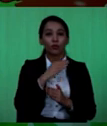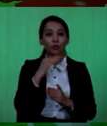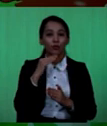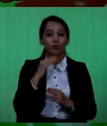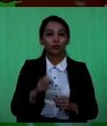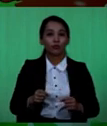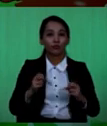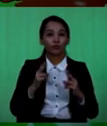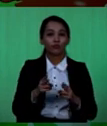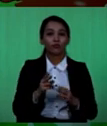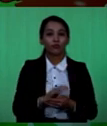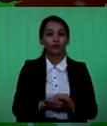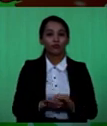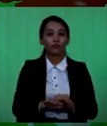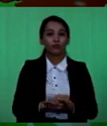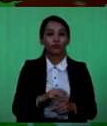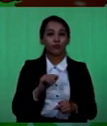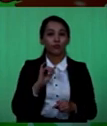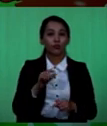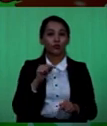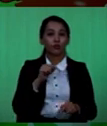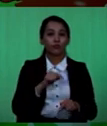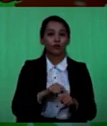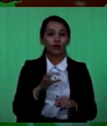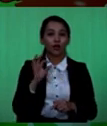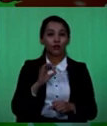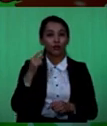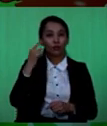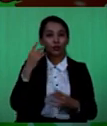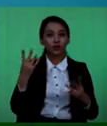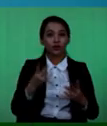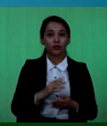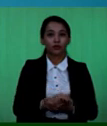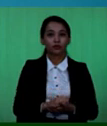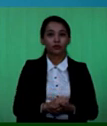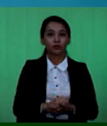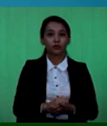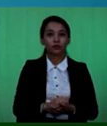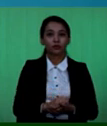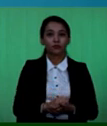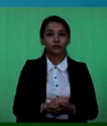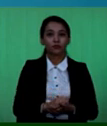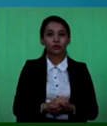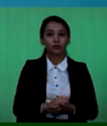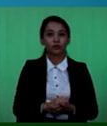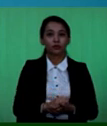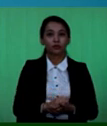salbiy ta'sir etayotgani haqida ham o'ylash kerak.